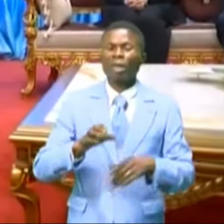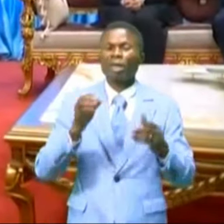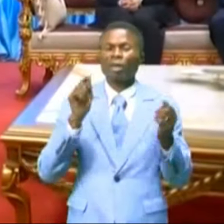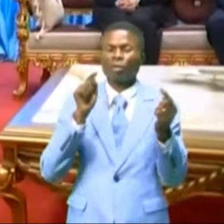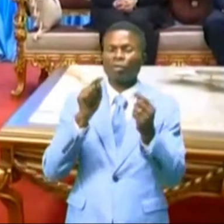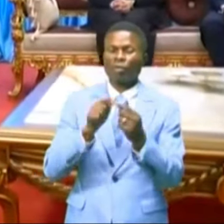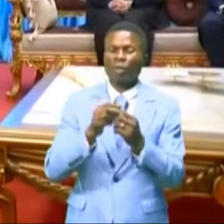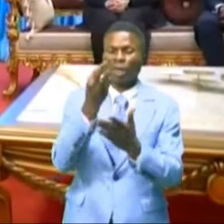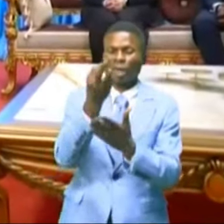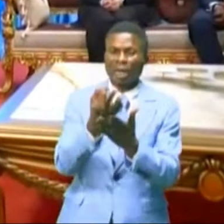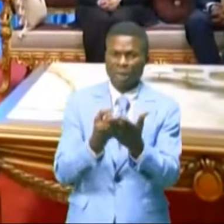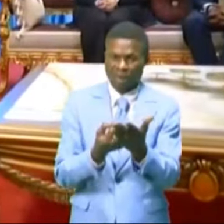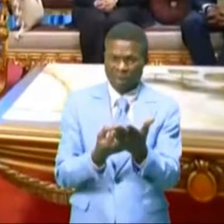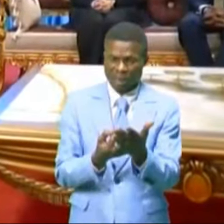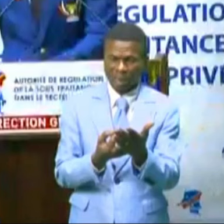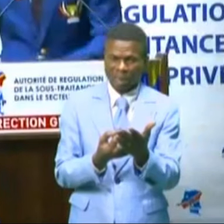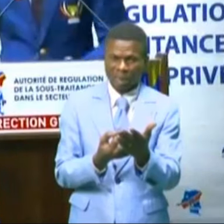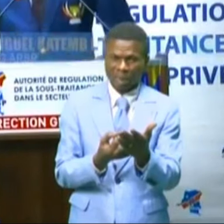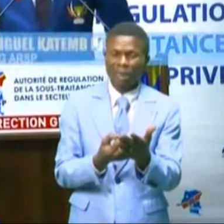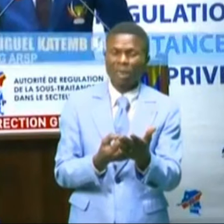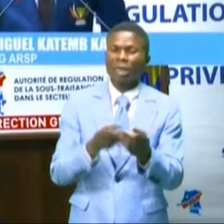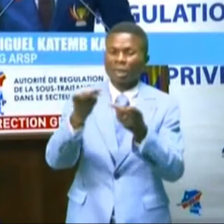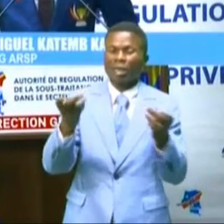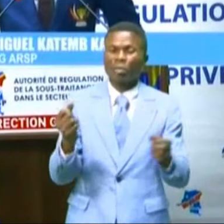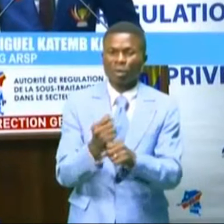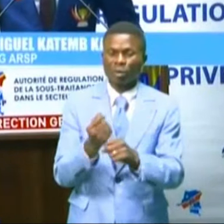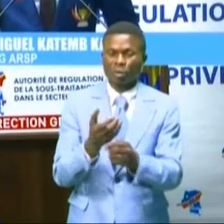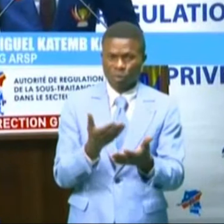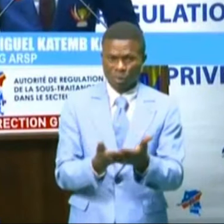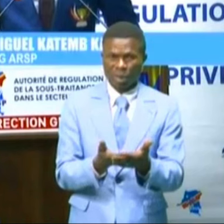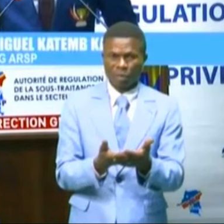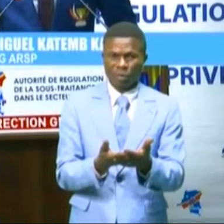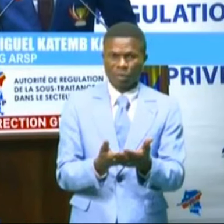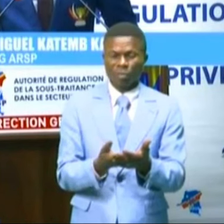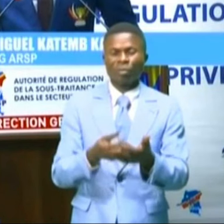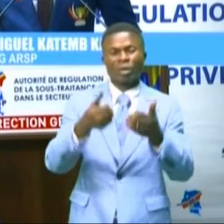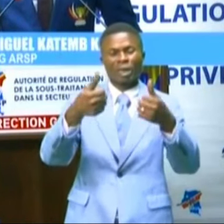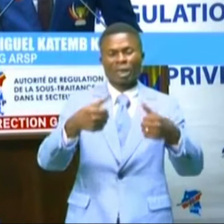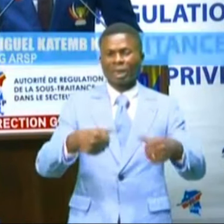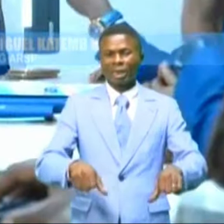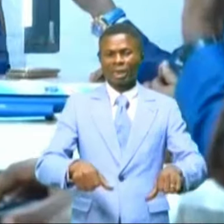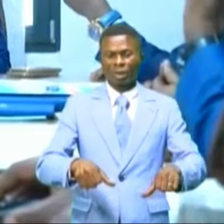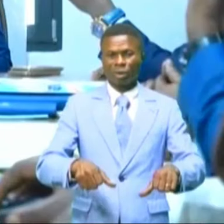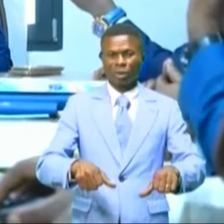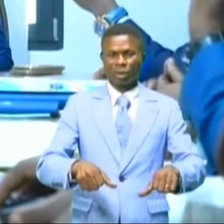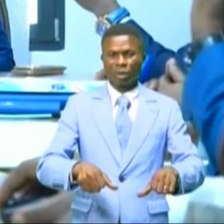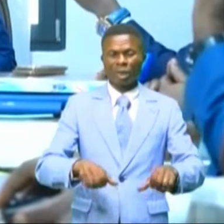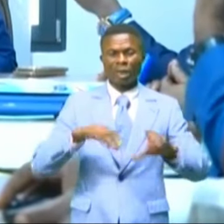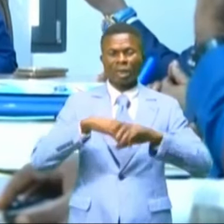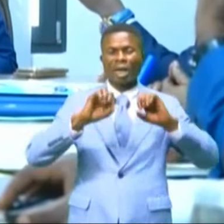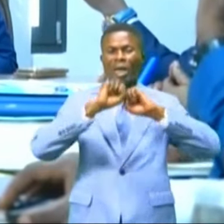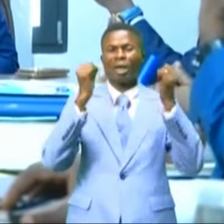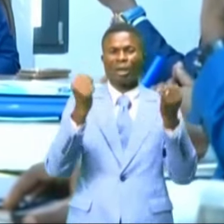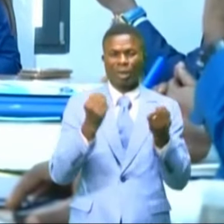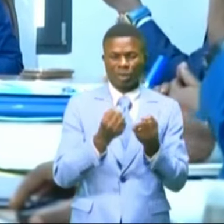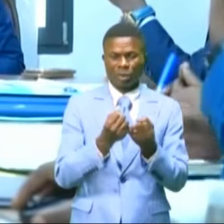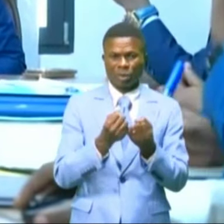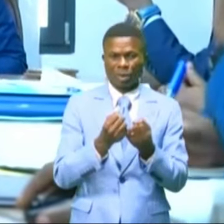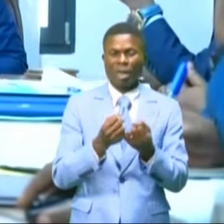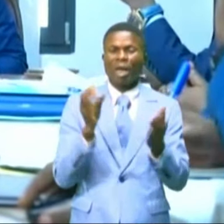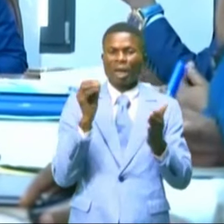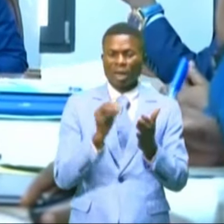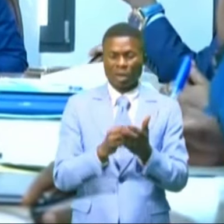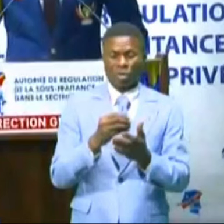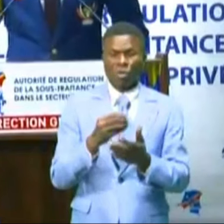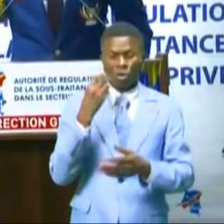la liste de biens et services que prestaient ces sociétés et nous allons